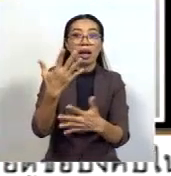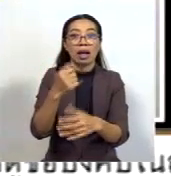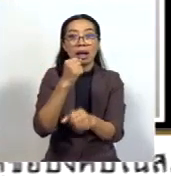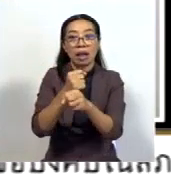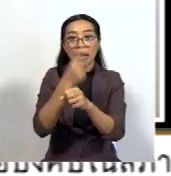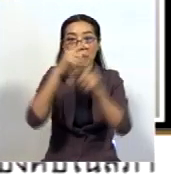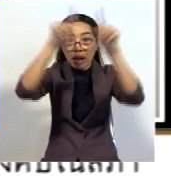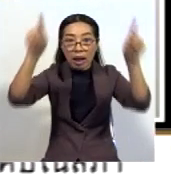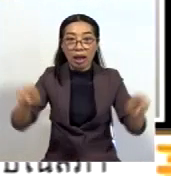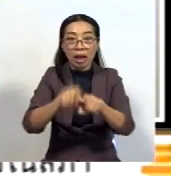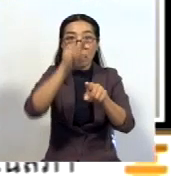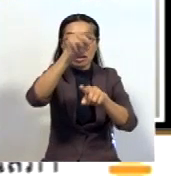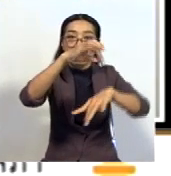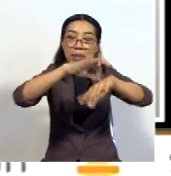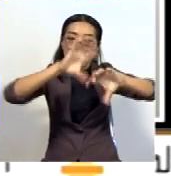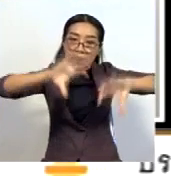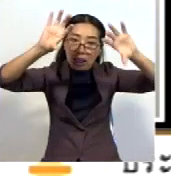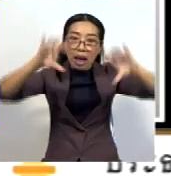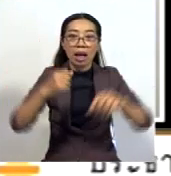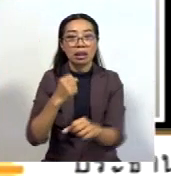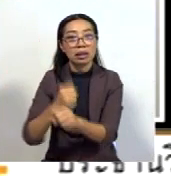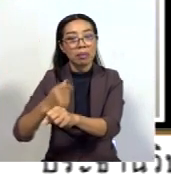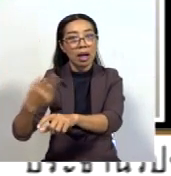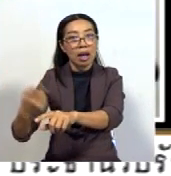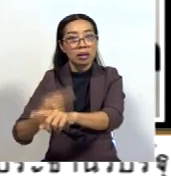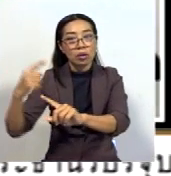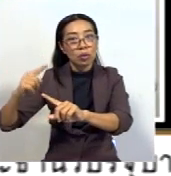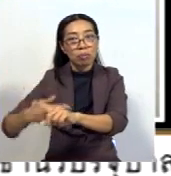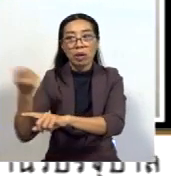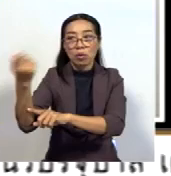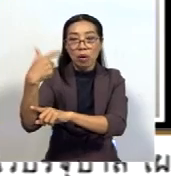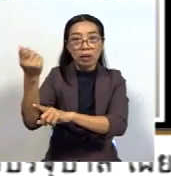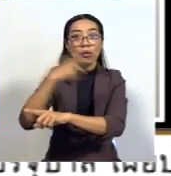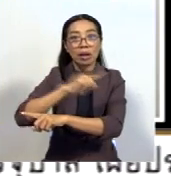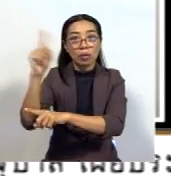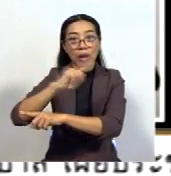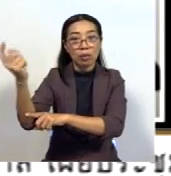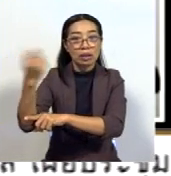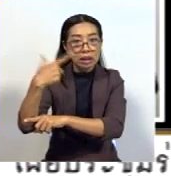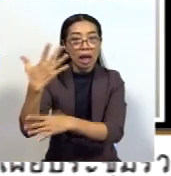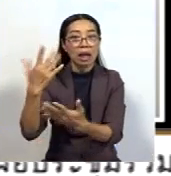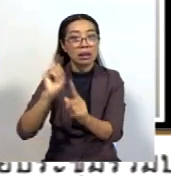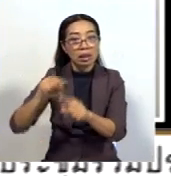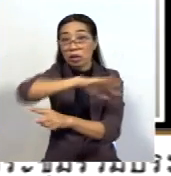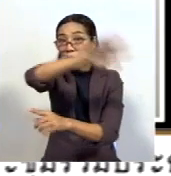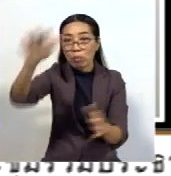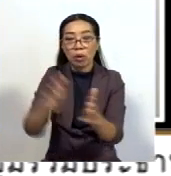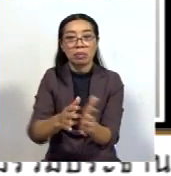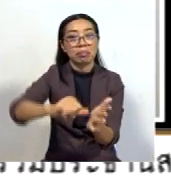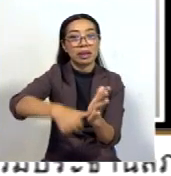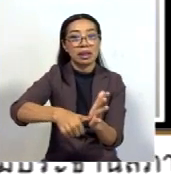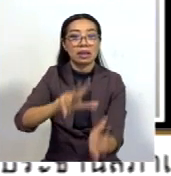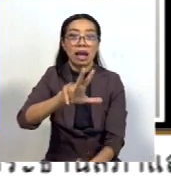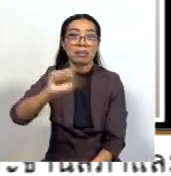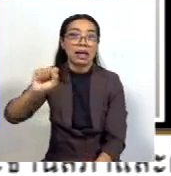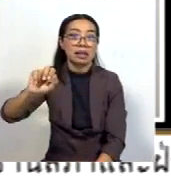างรายวันฮะเจ้าของกิจการพนักงานเอกชนเกษตรกรจะเลือกอะไรก็แล้วแต่สรุปแล้วเป็นนี่อยู่340,000ไปดูแผ่นต่อ